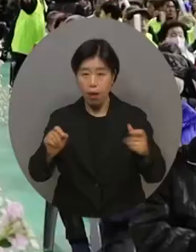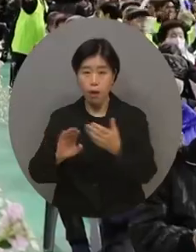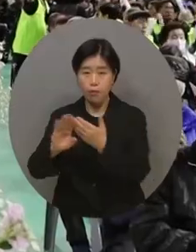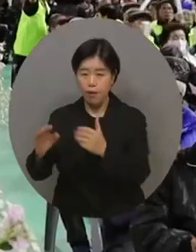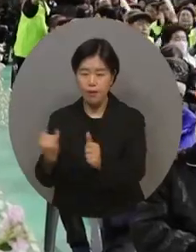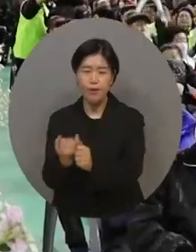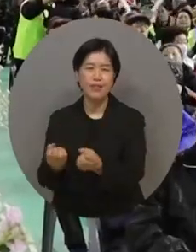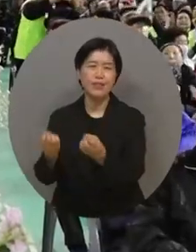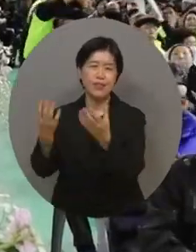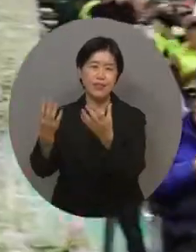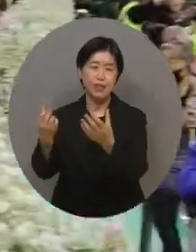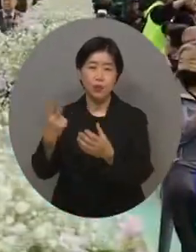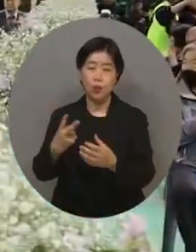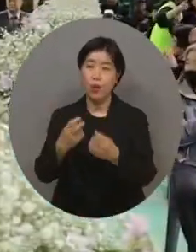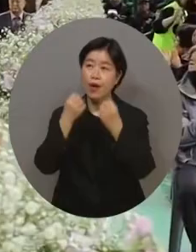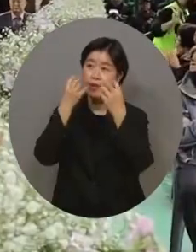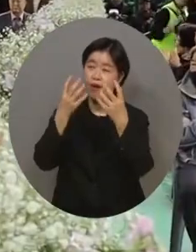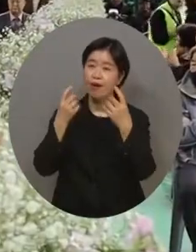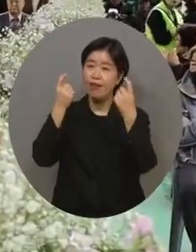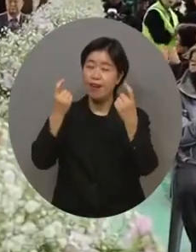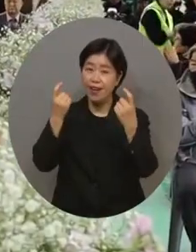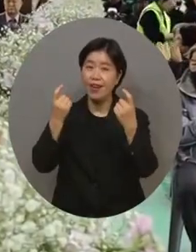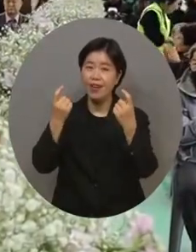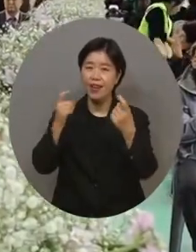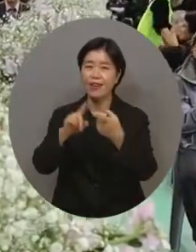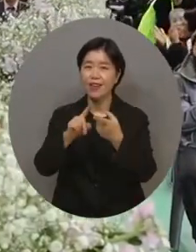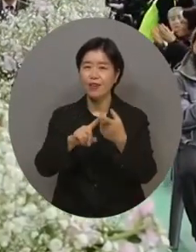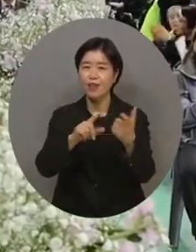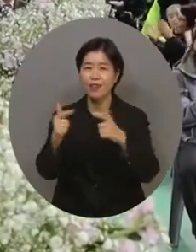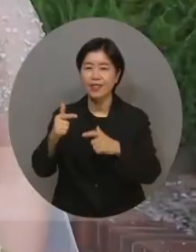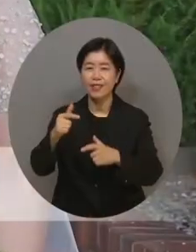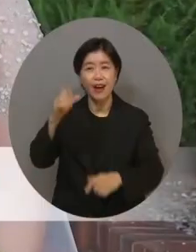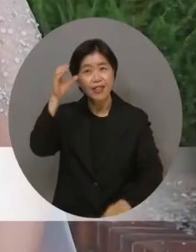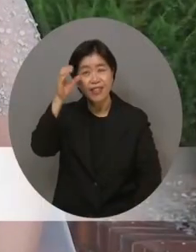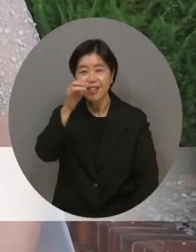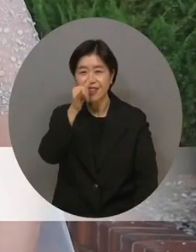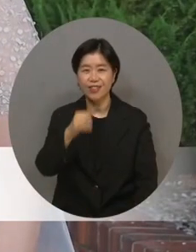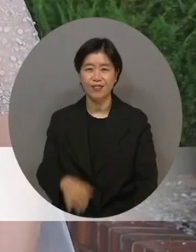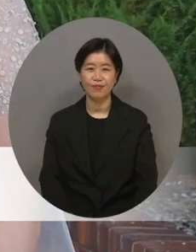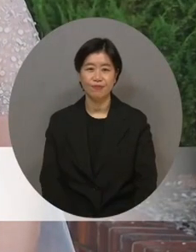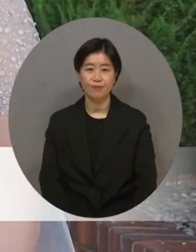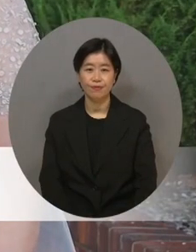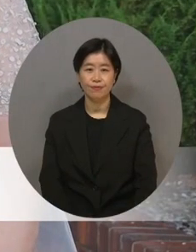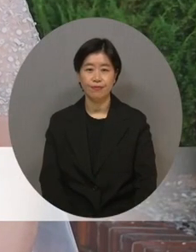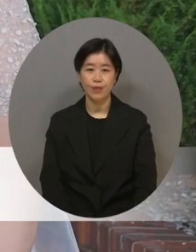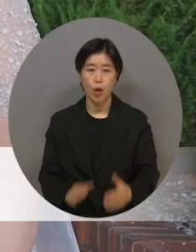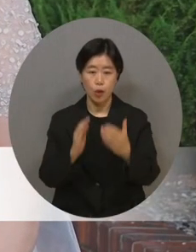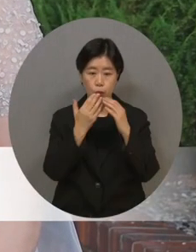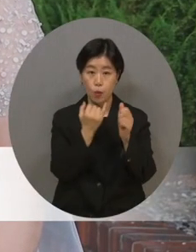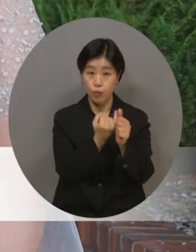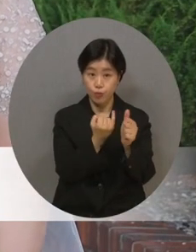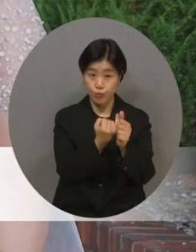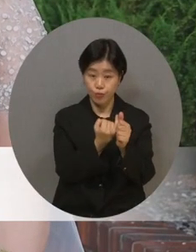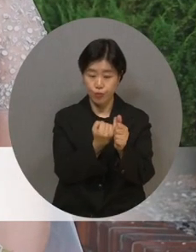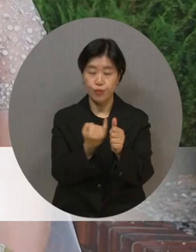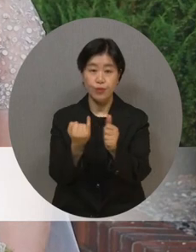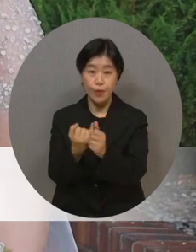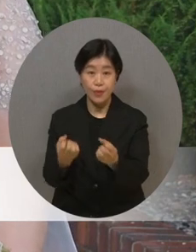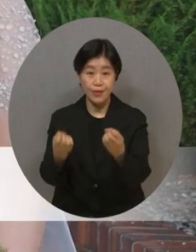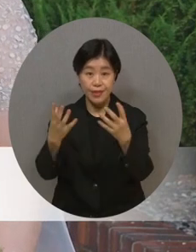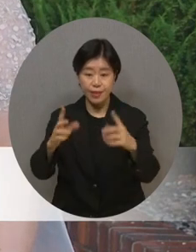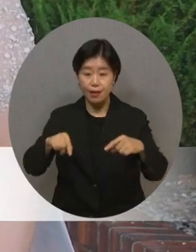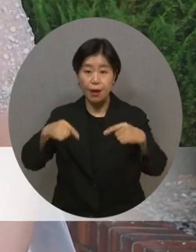결혼식과 신혼여행에 대한 기대감으로 웃음 지었습니다. 동거 부부 결혼식에 참석할 수 있도록 도와주신